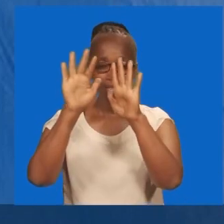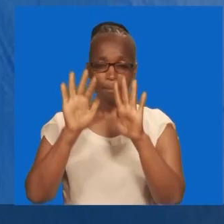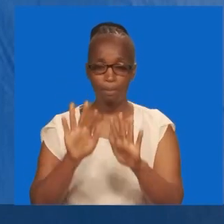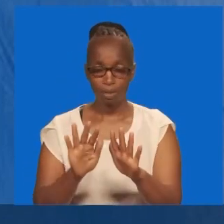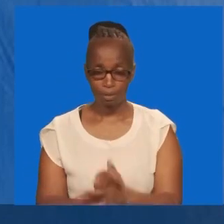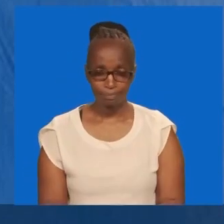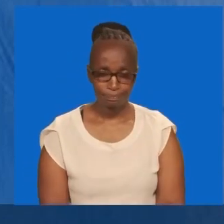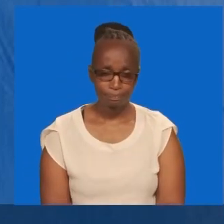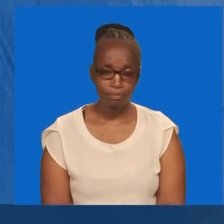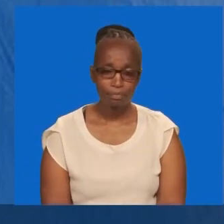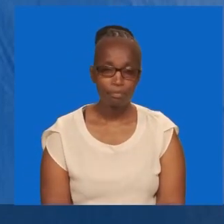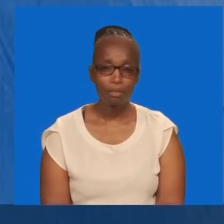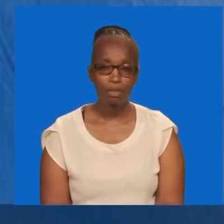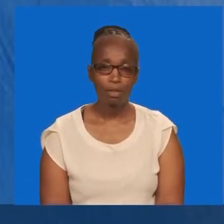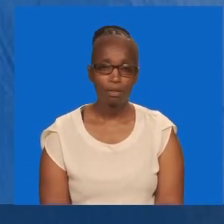la maana sana.